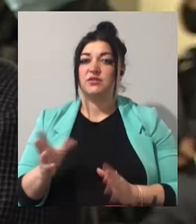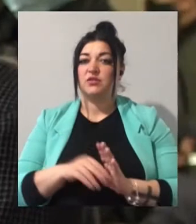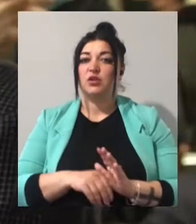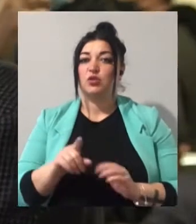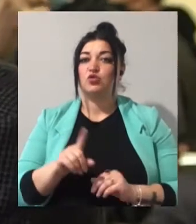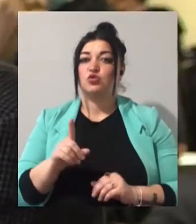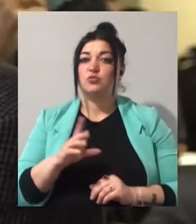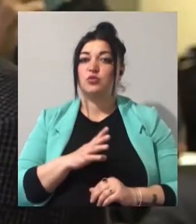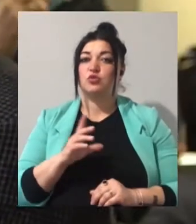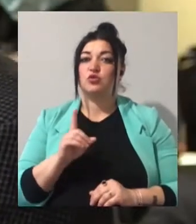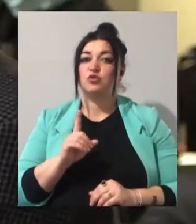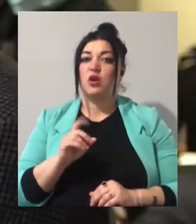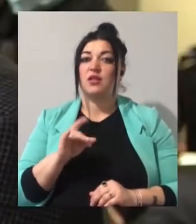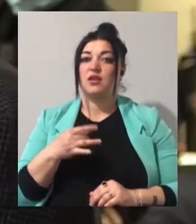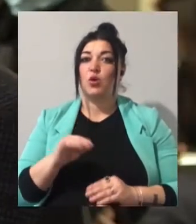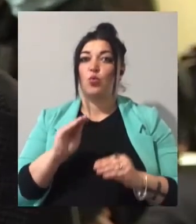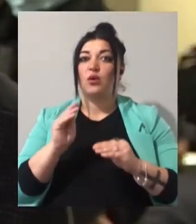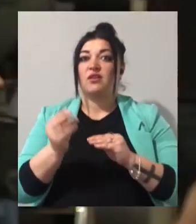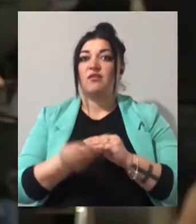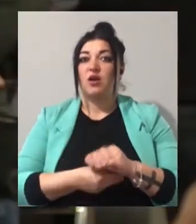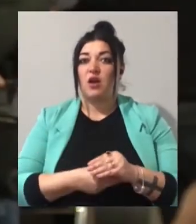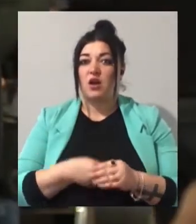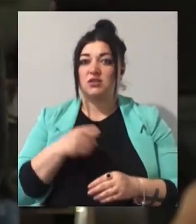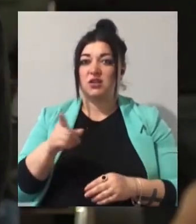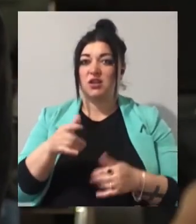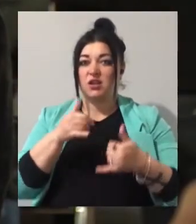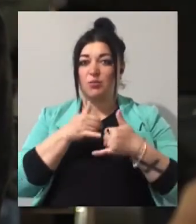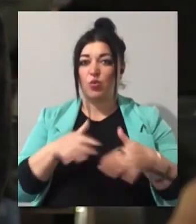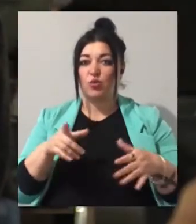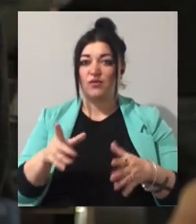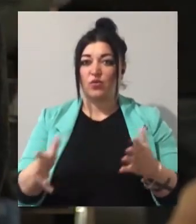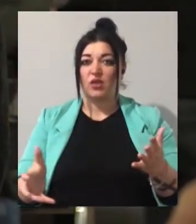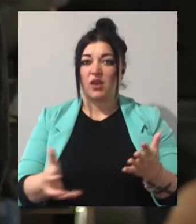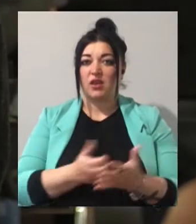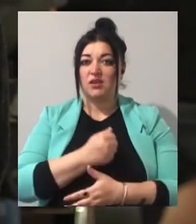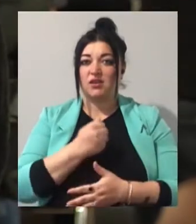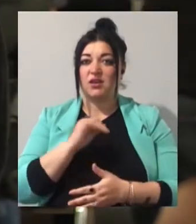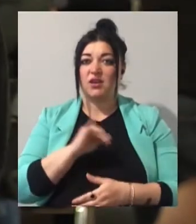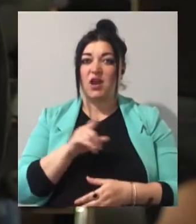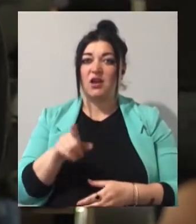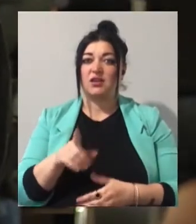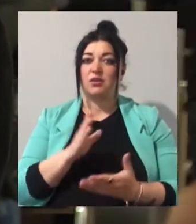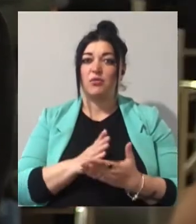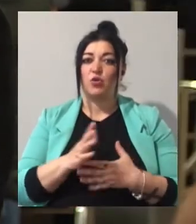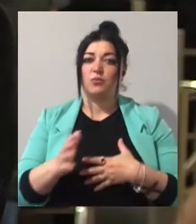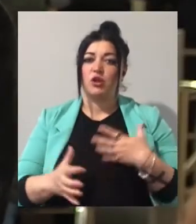Андрей укрывается, они не могут его найти, и они имеют переживания за то, что